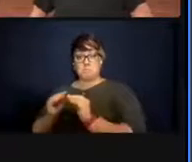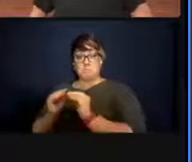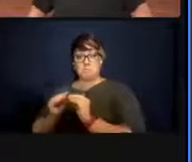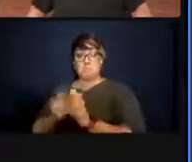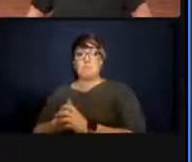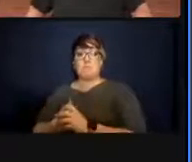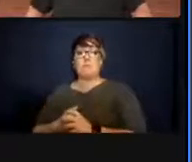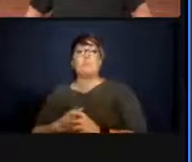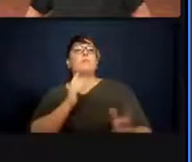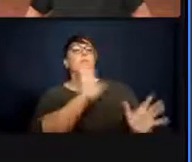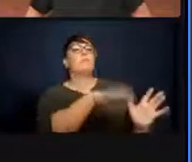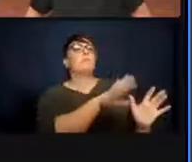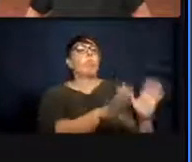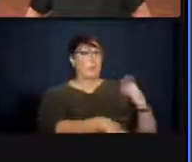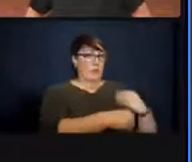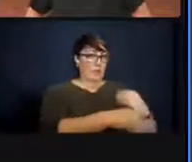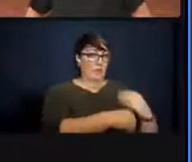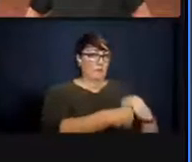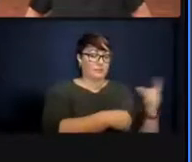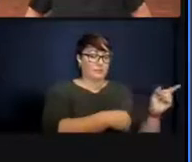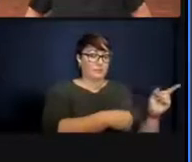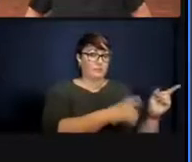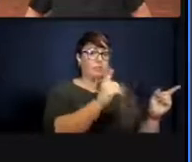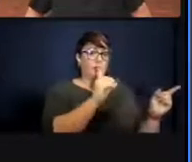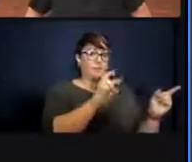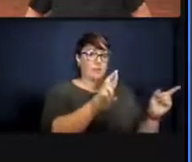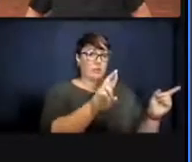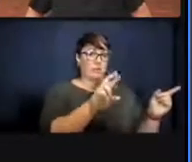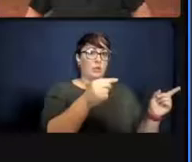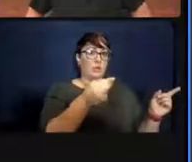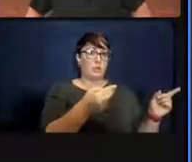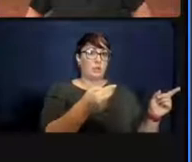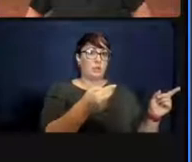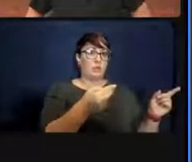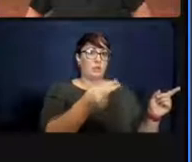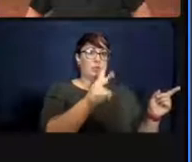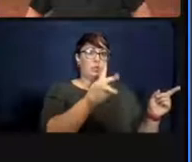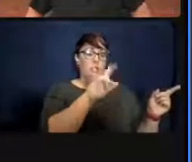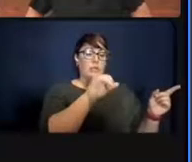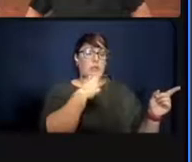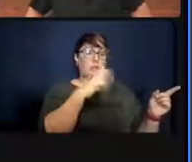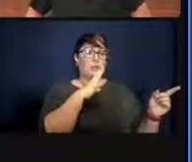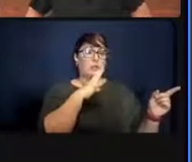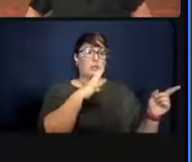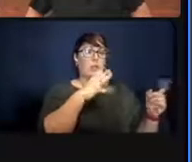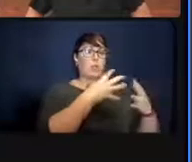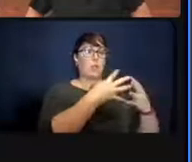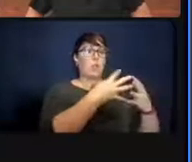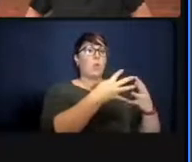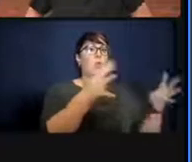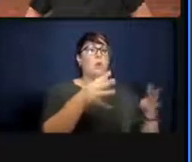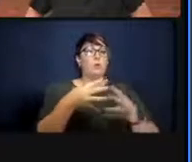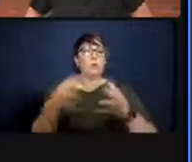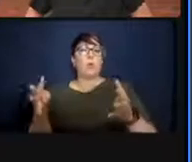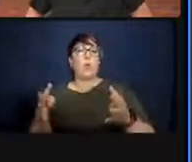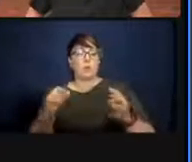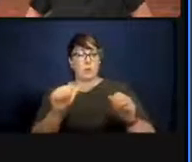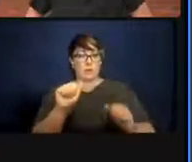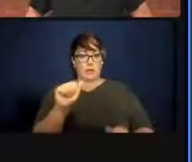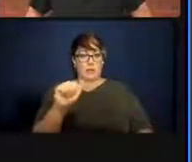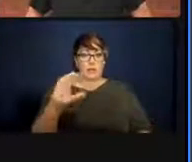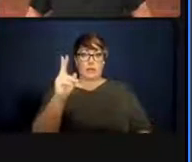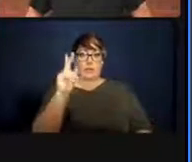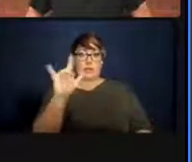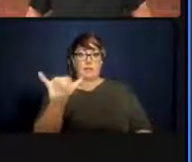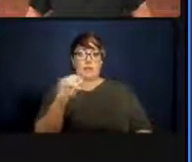أترك بتوضيح هذا الموضوع. أنا سأضيف بعض الأمور سيدة دوكم. استمعت إلى دكتور واغنر دويتشن يتحدثون عن الأكاديميات